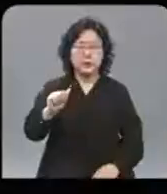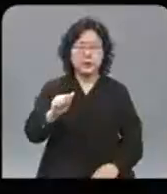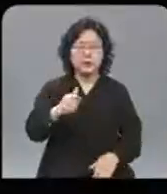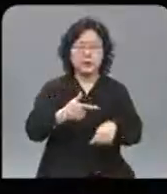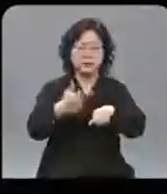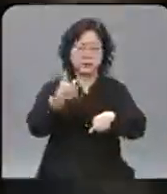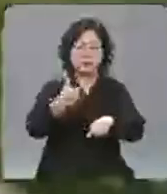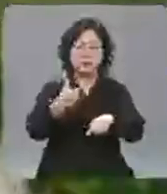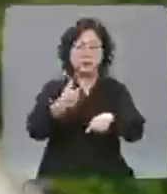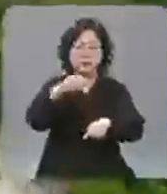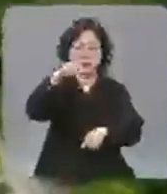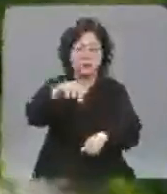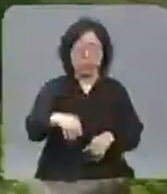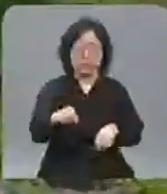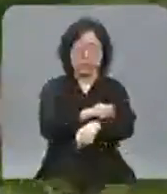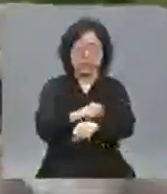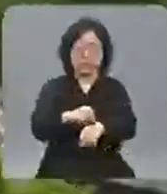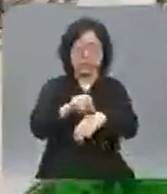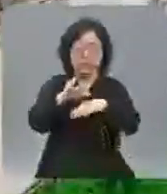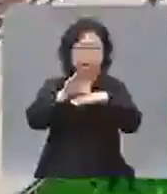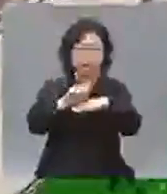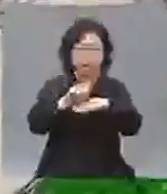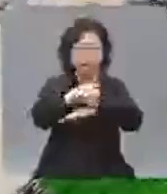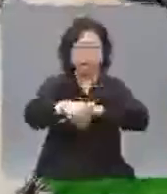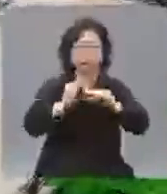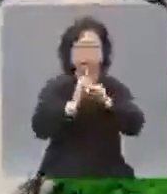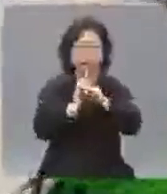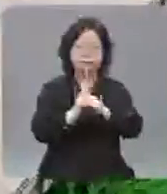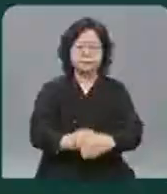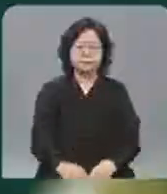6시내 고향 현장 특별 생방송도 진행될 예정입니다.